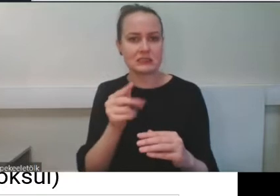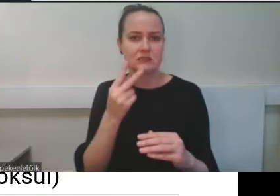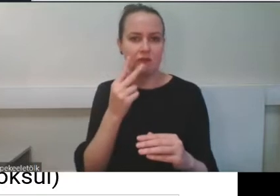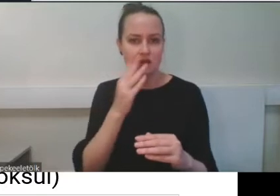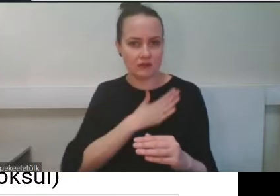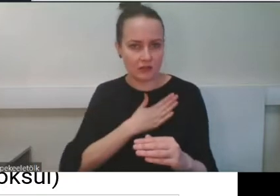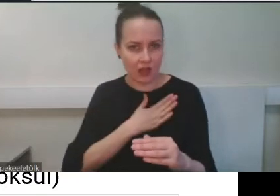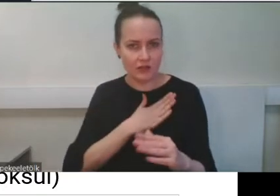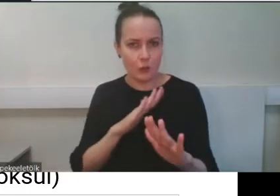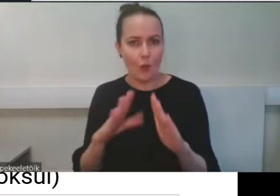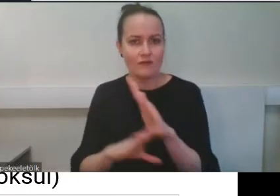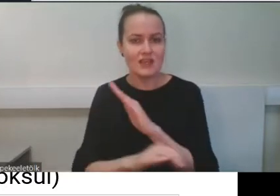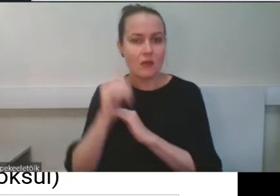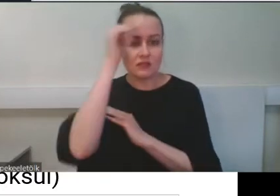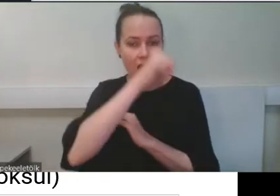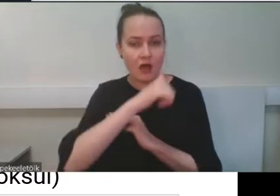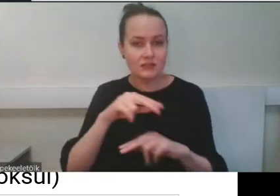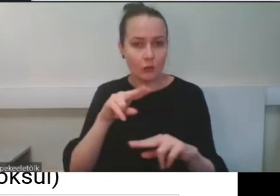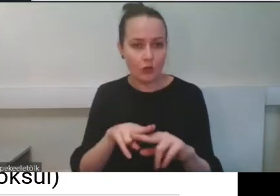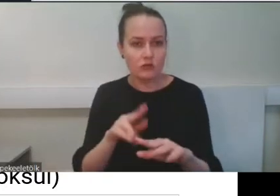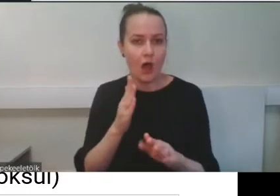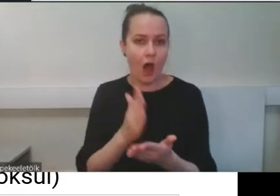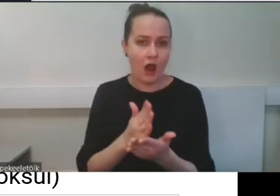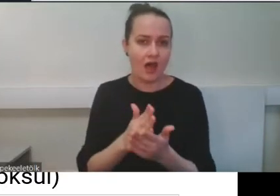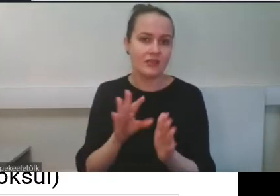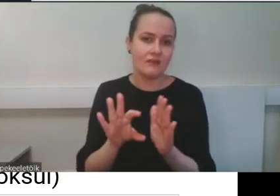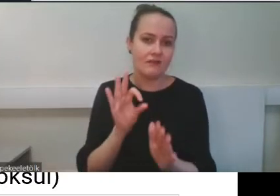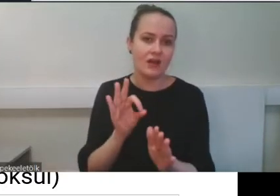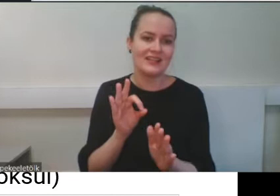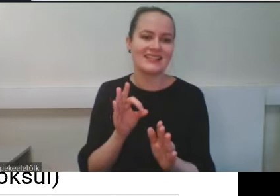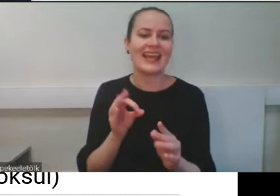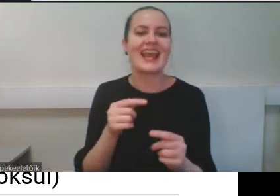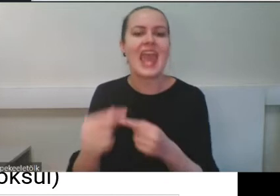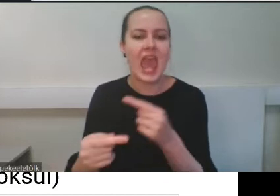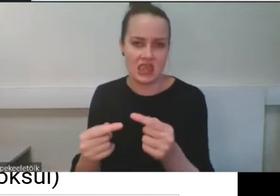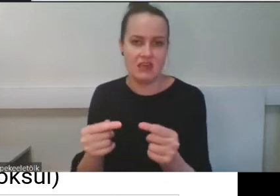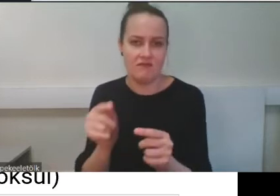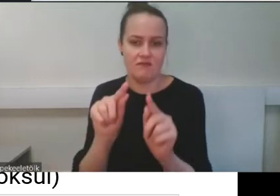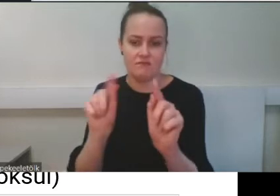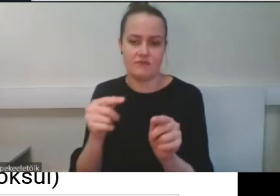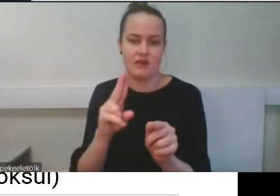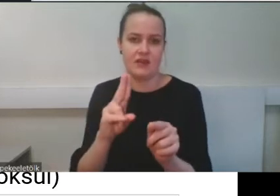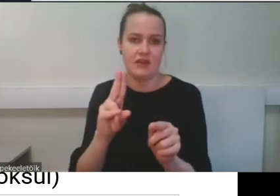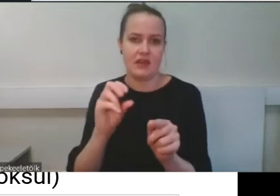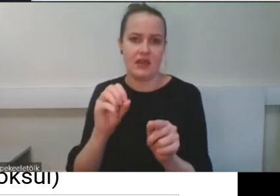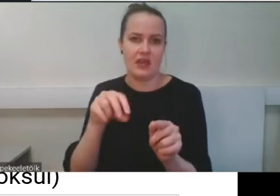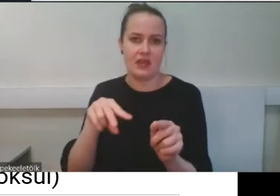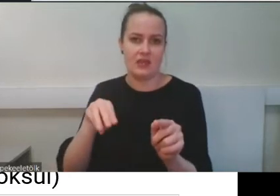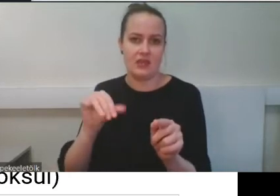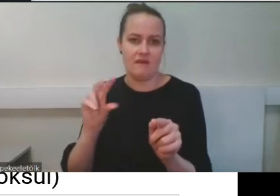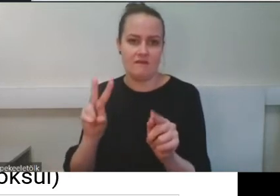ühe põhjusena on meil tabelites välja toodud ka puue või psüühikäire. Ja siin on siis näha